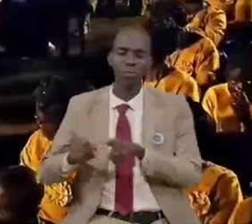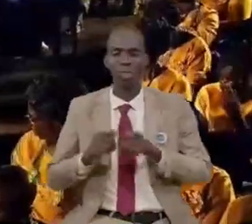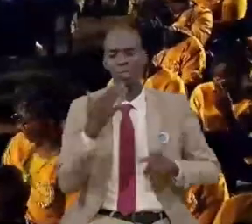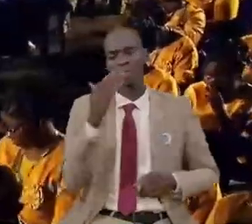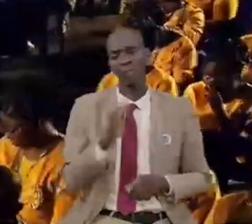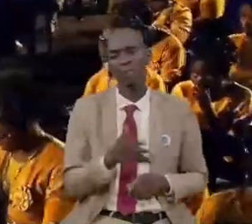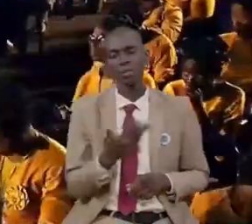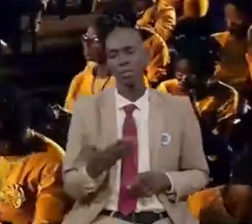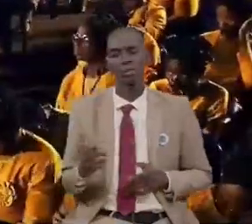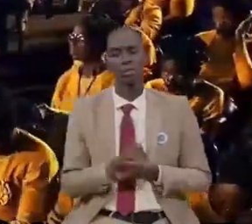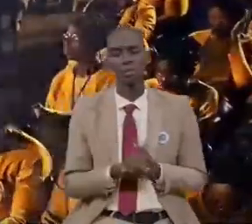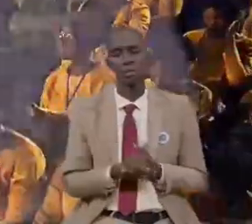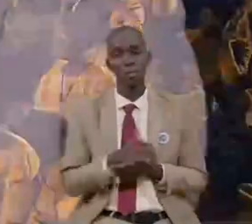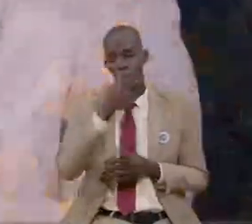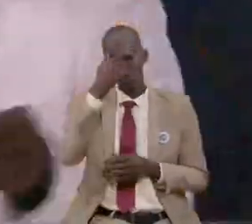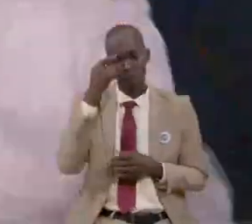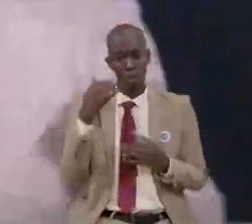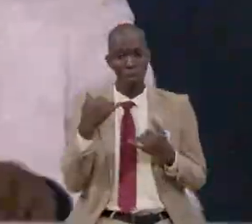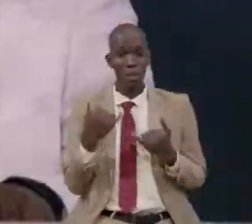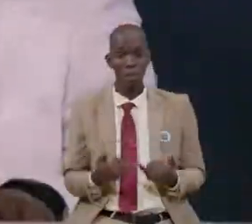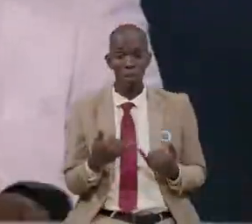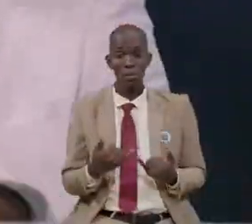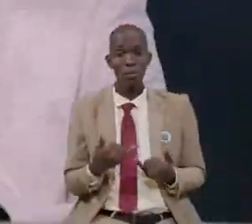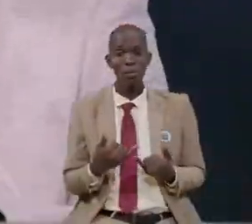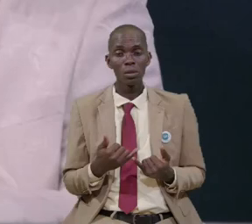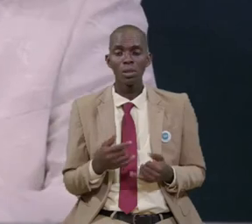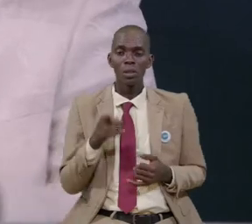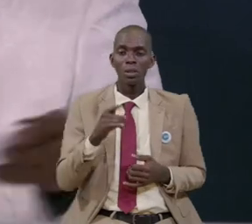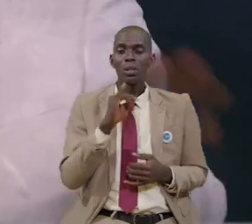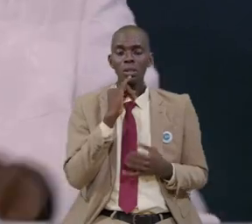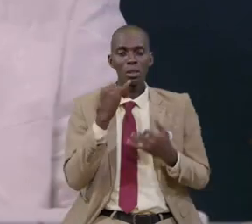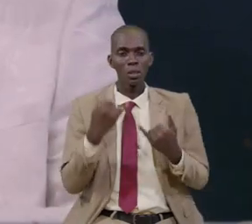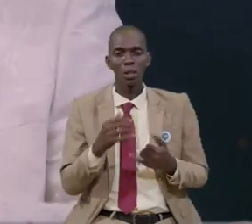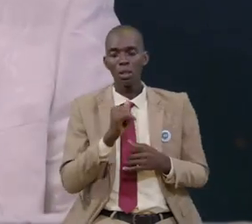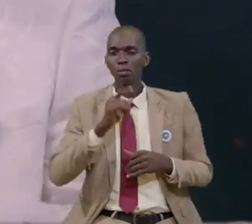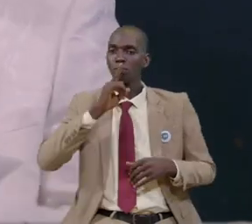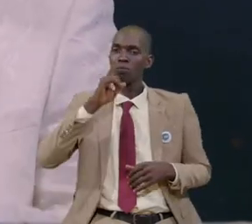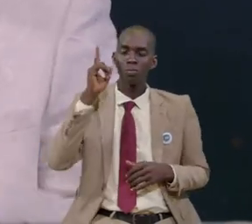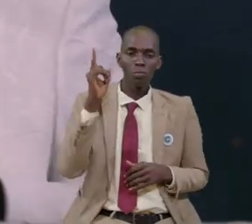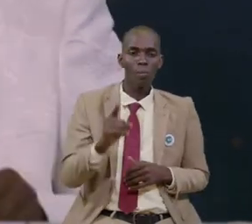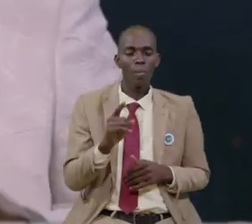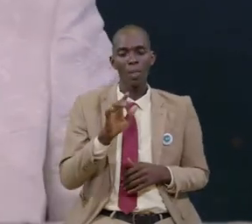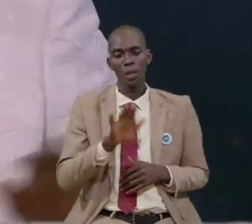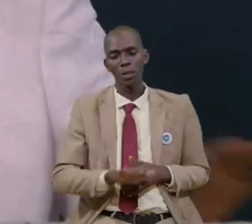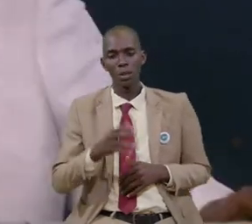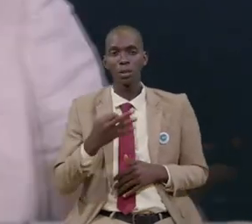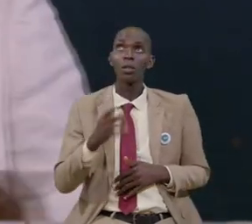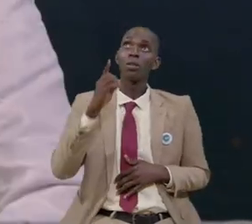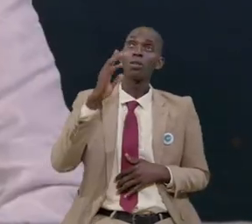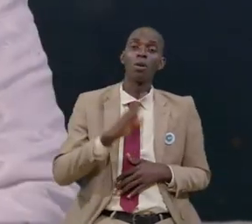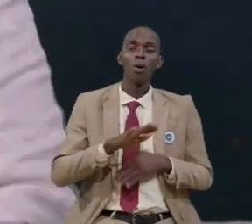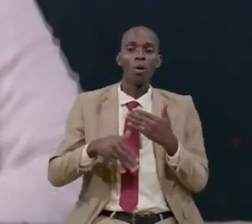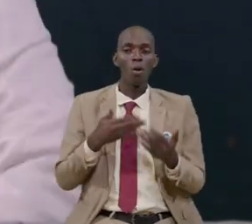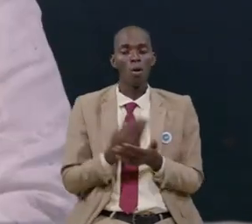choses. Parce que maintenant, il est véritablement un enfant de Dieu. Toutes ces choses du